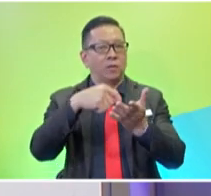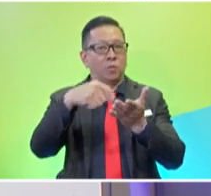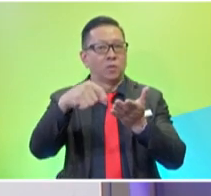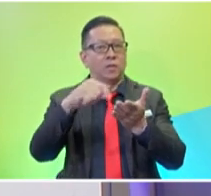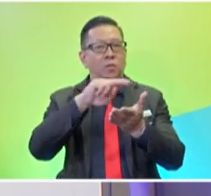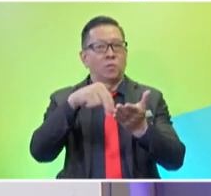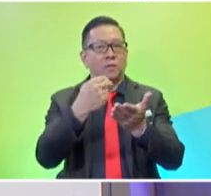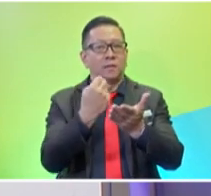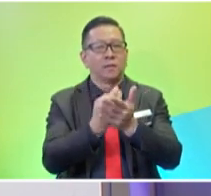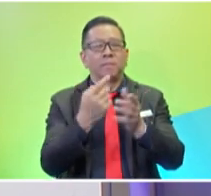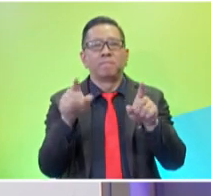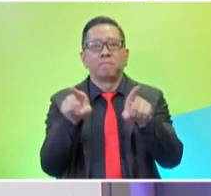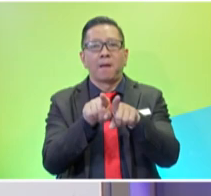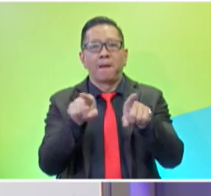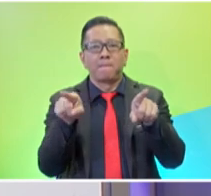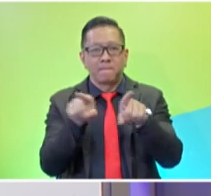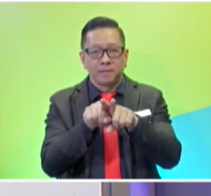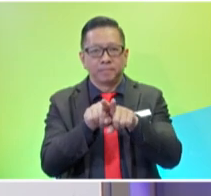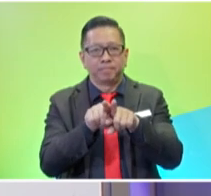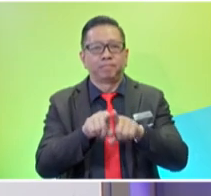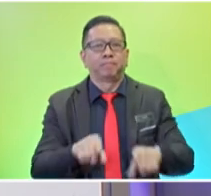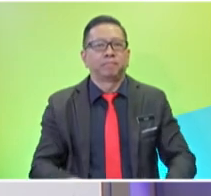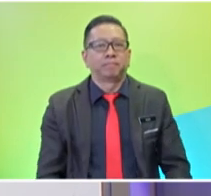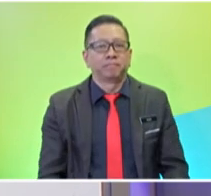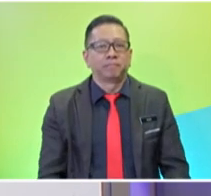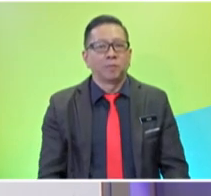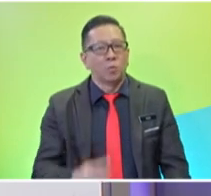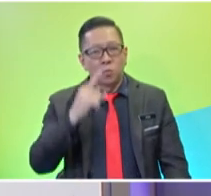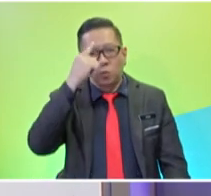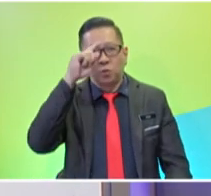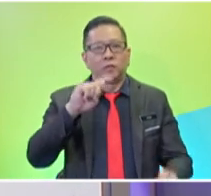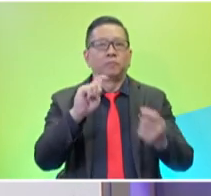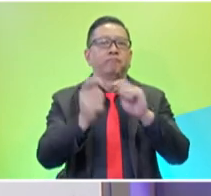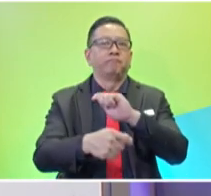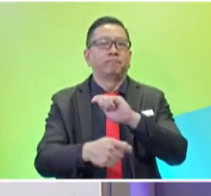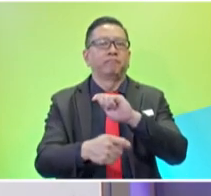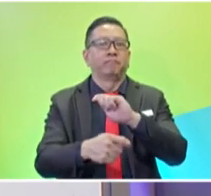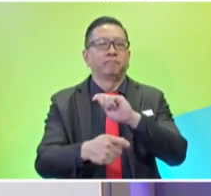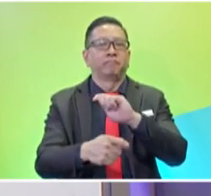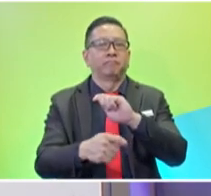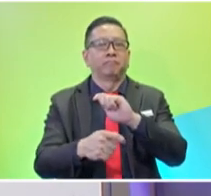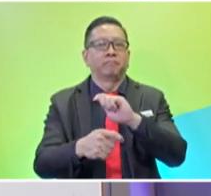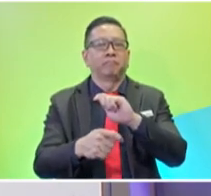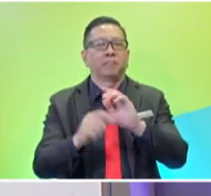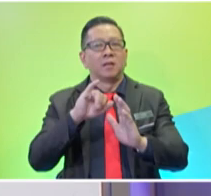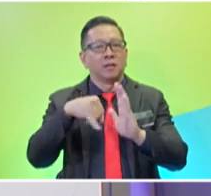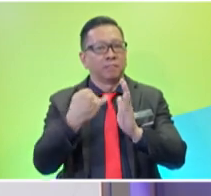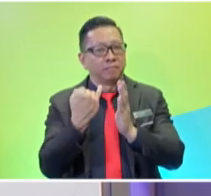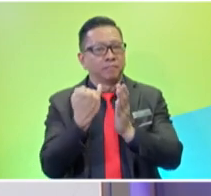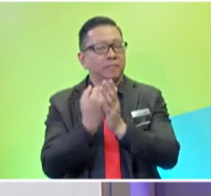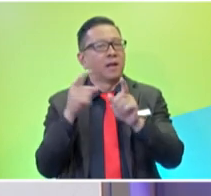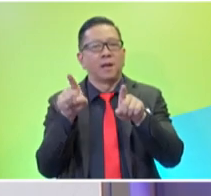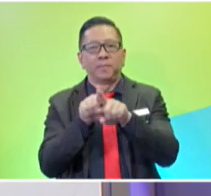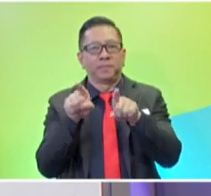kita pilih nenek berada di atas oke maka untuk kita tukarkan kepada satu jam kita perlu Tuliskan